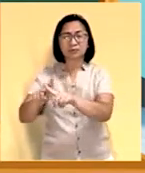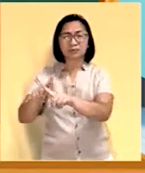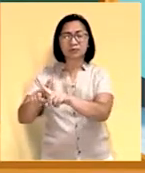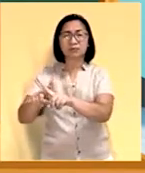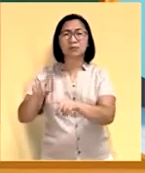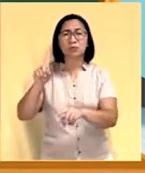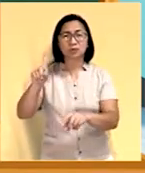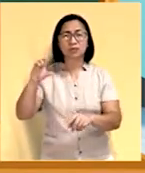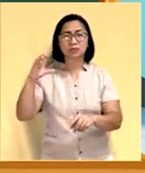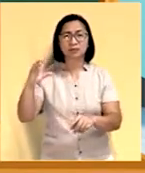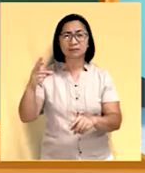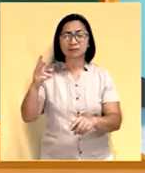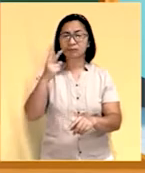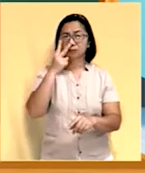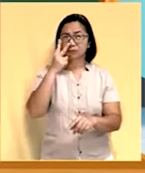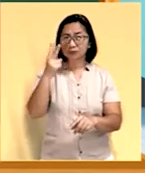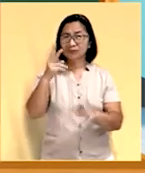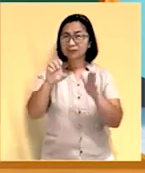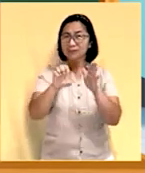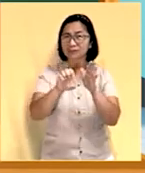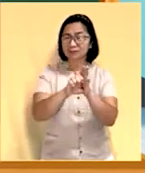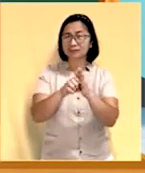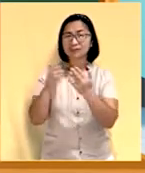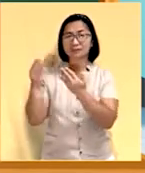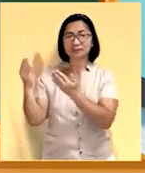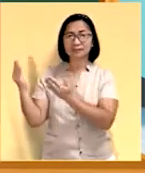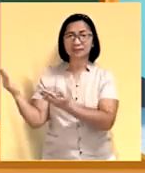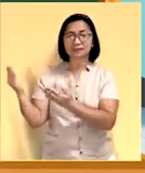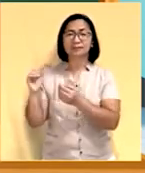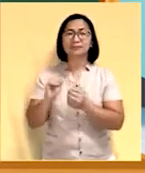100? Tingnan ang halimbawa.